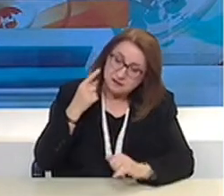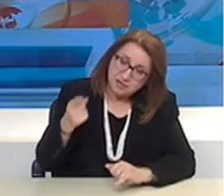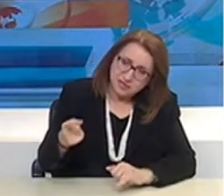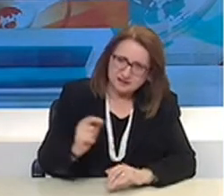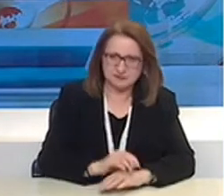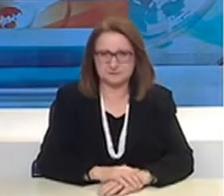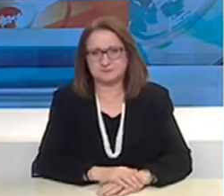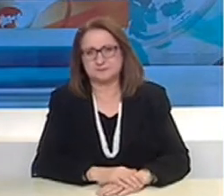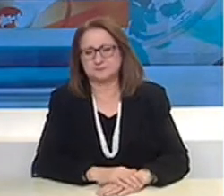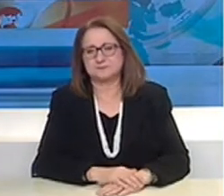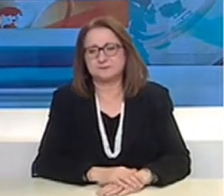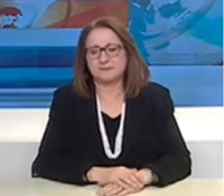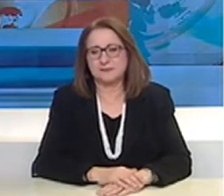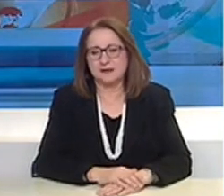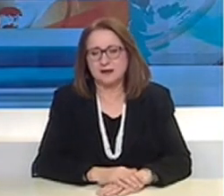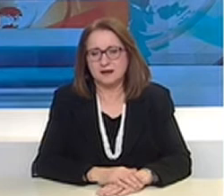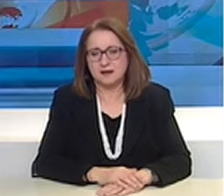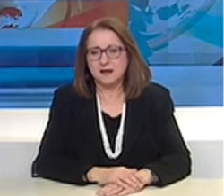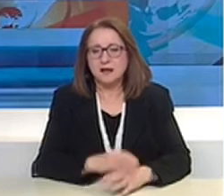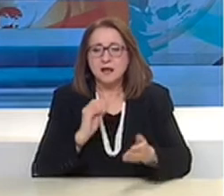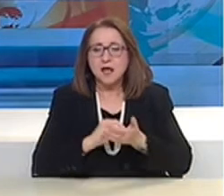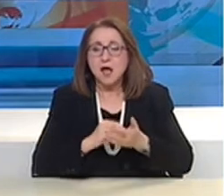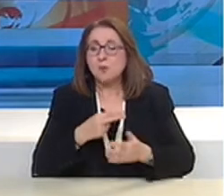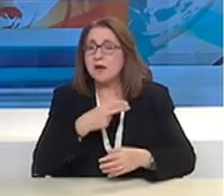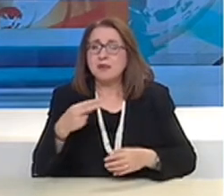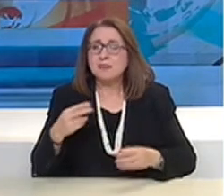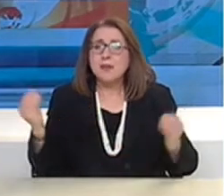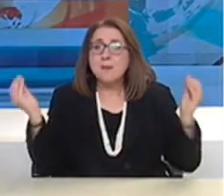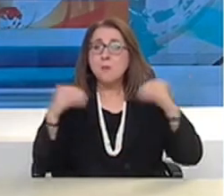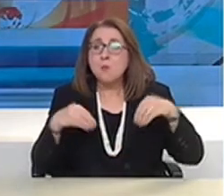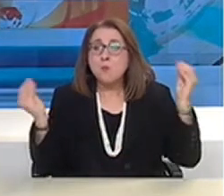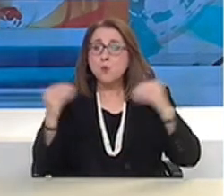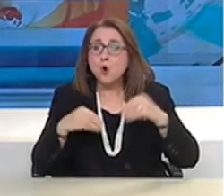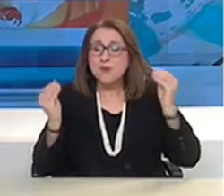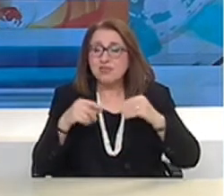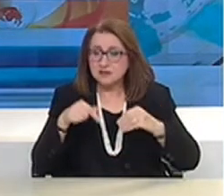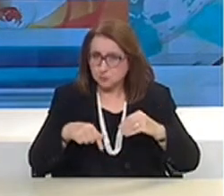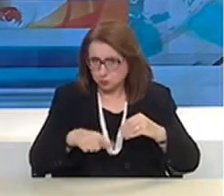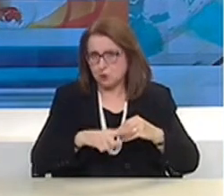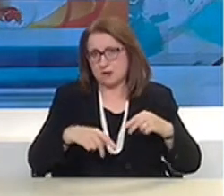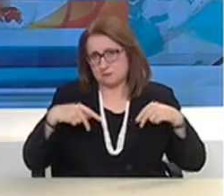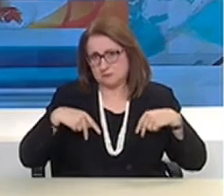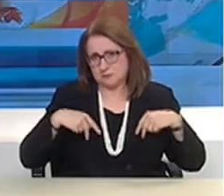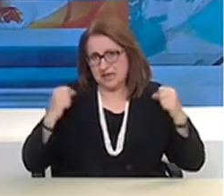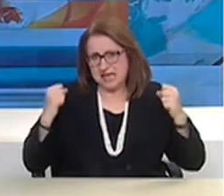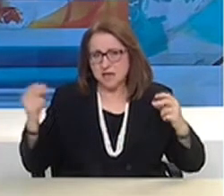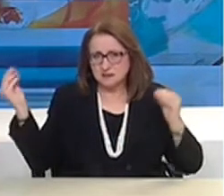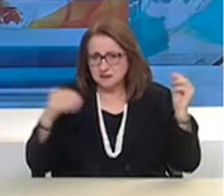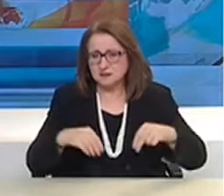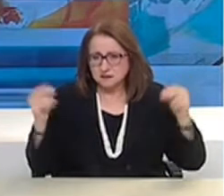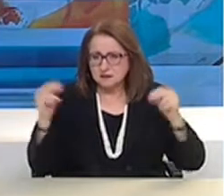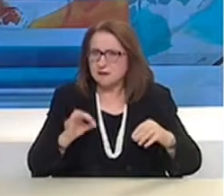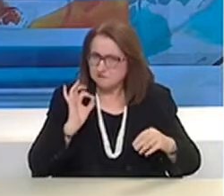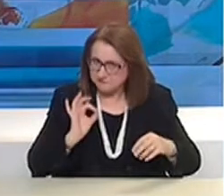πω επίσης για τις προμήθειες τις οποίες κάνει το Εθνικό Σύστημα Υγείας. Βεβαίως